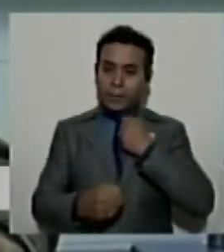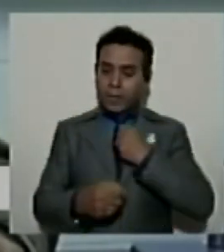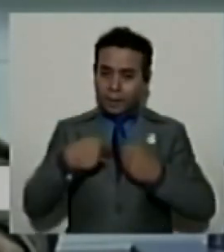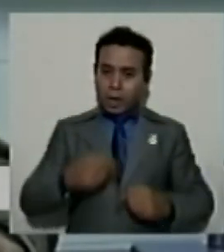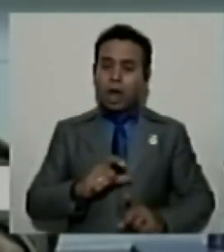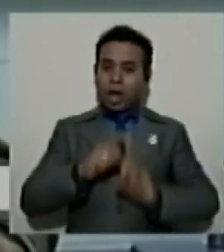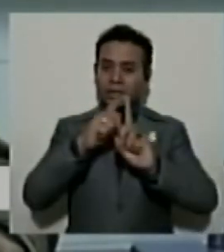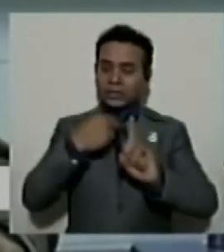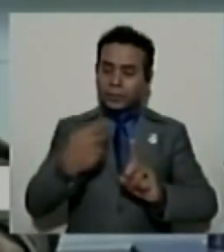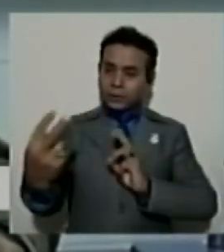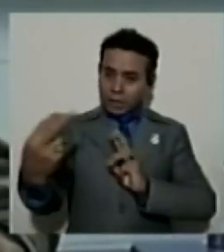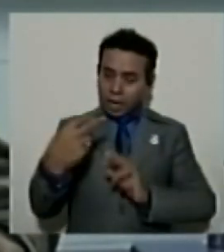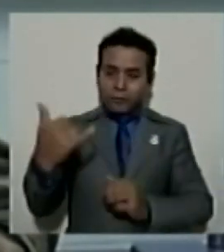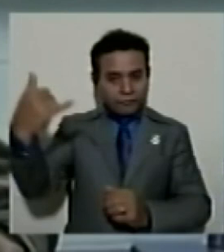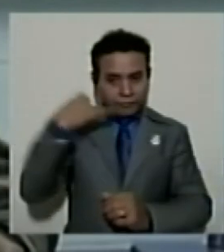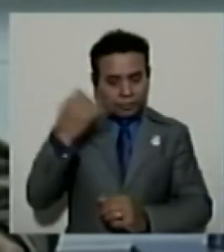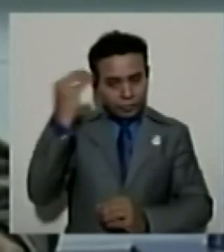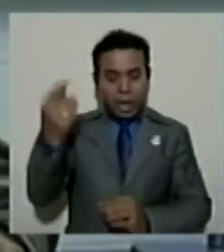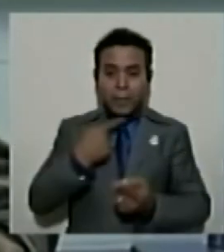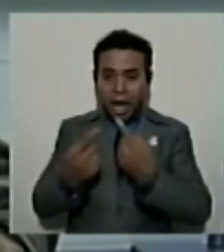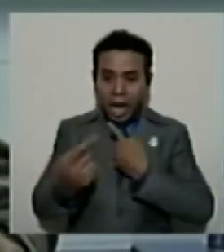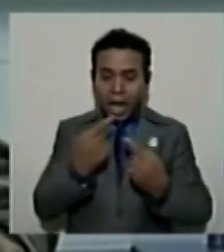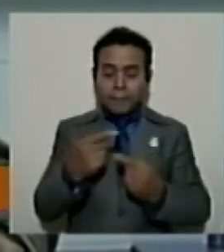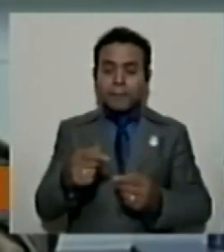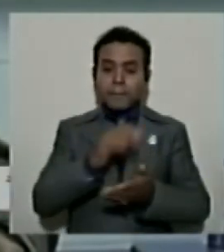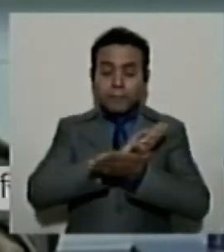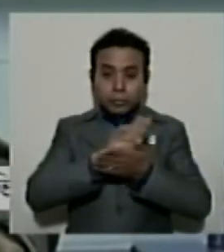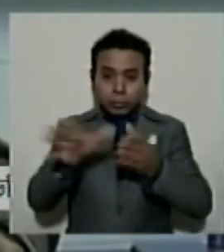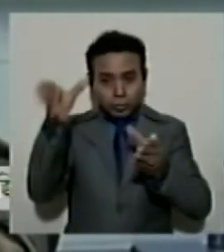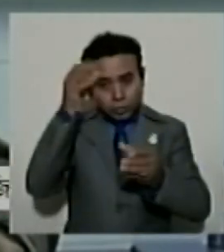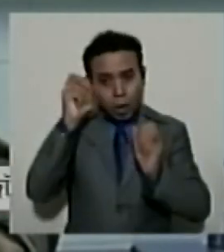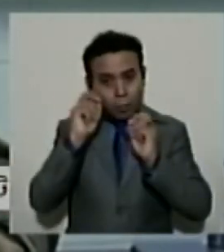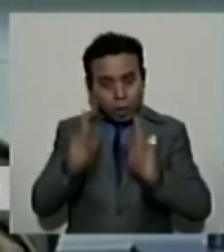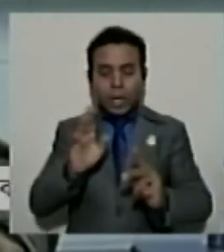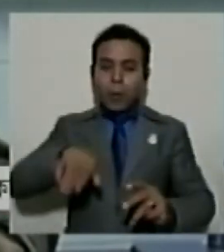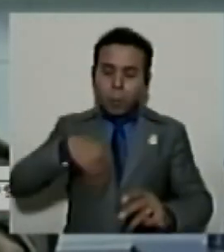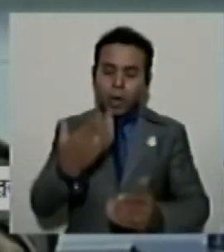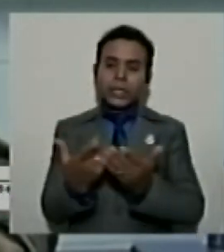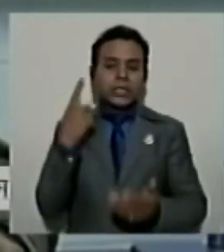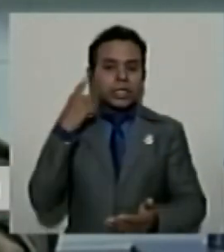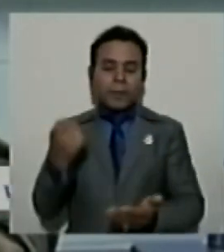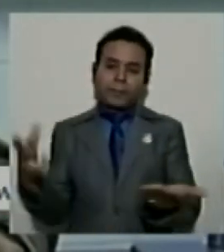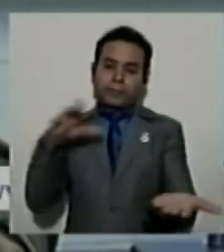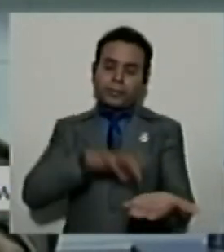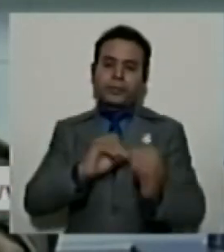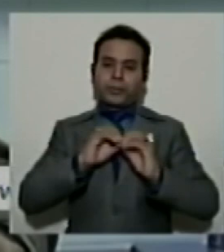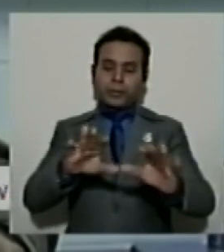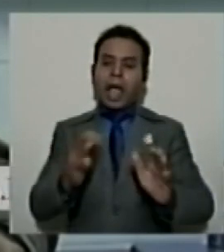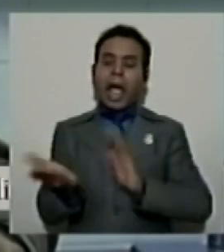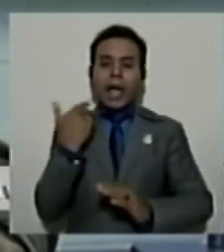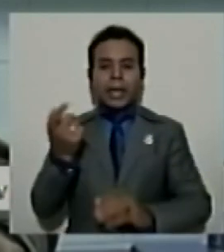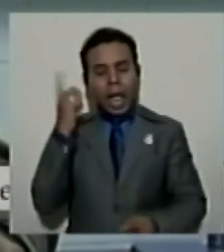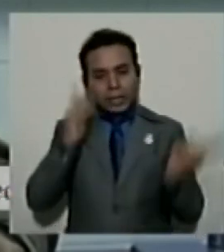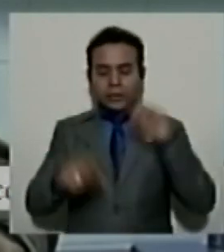সর্বতোভাবে সবাইকে, সাংবাদিক ভাই, মিডিয়া কর্মী, সামাজিক যোগাযোগ মাধ্যম সহ বিশিষ্ট ব্যক্তিবর্গকে অনুরোধ জানাবো যে সর্বতোভাবে আমরা কাজ করার